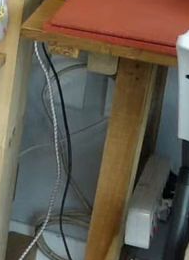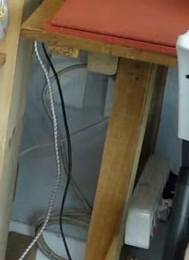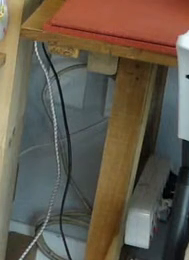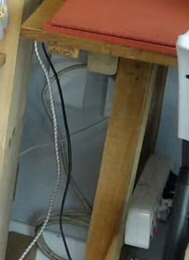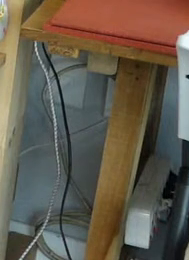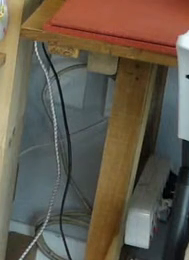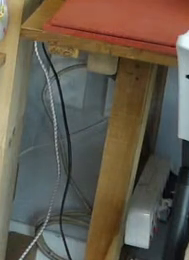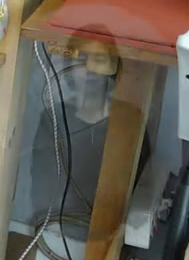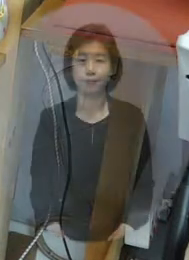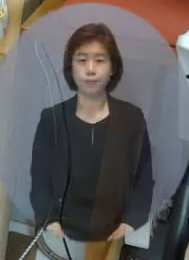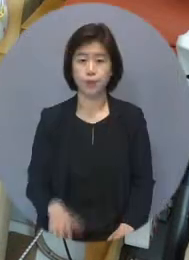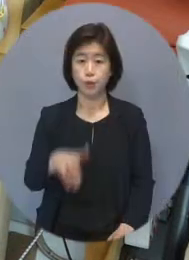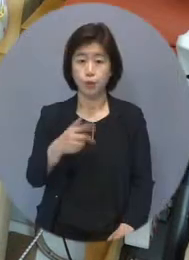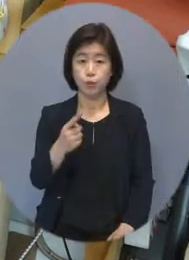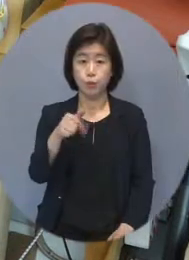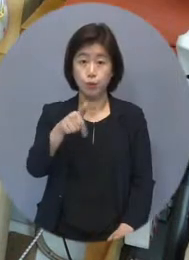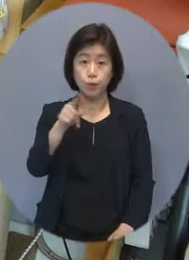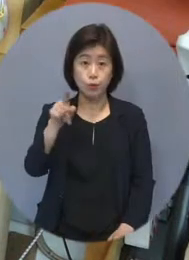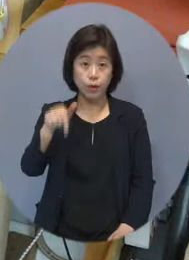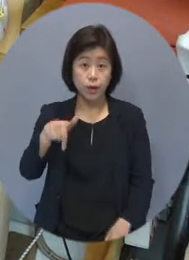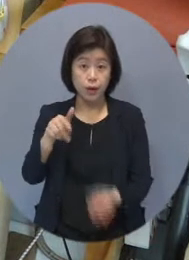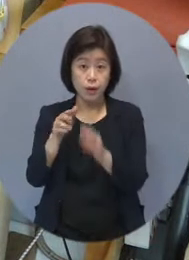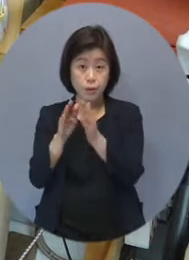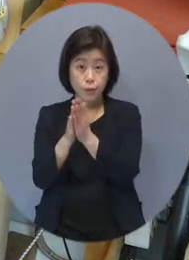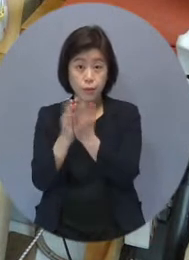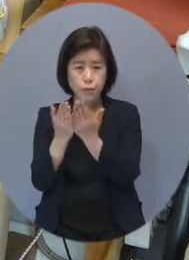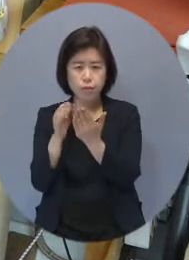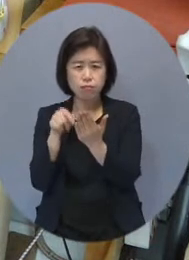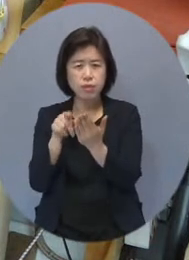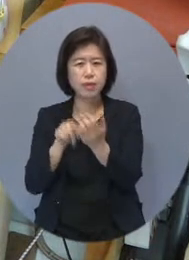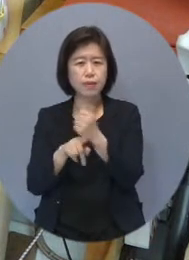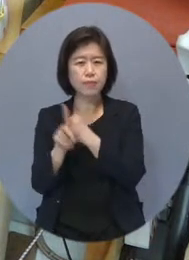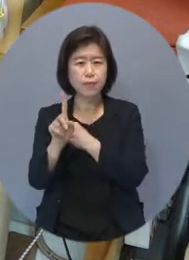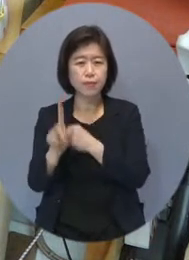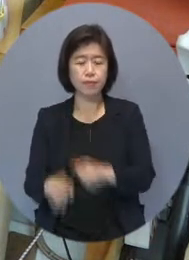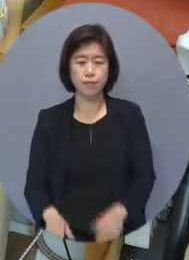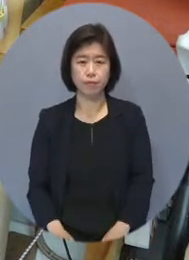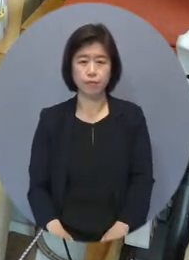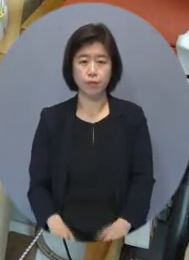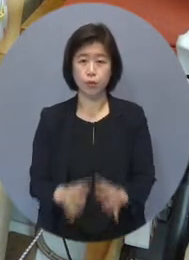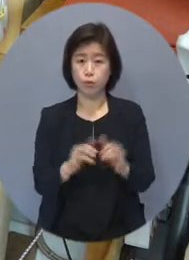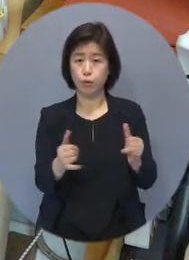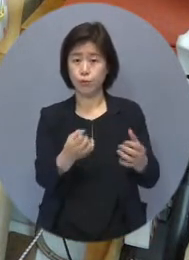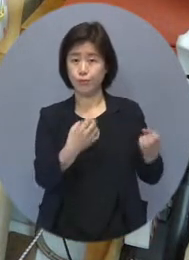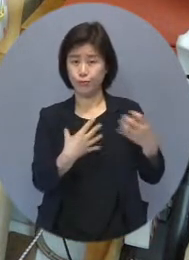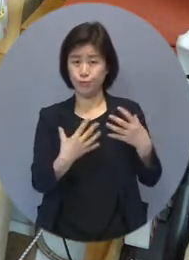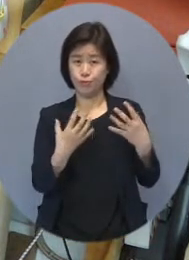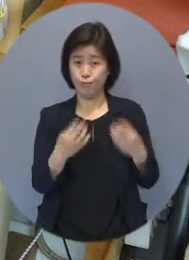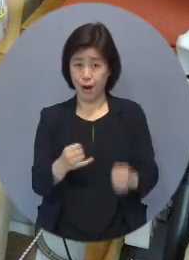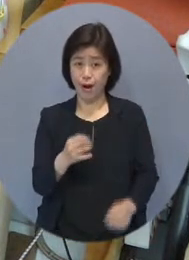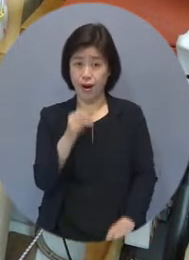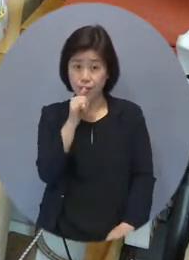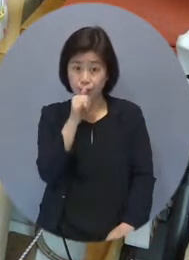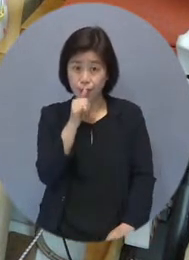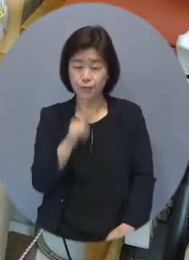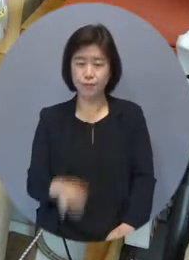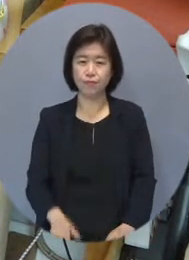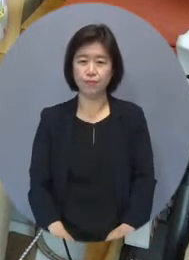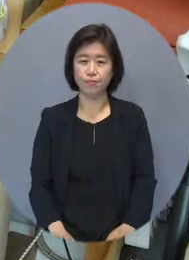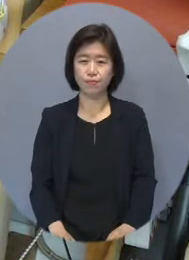그 촉각도서란 구체적으로 어떤 책을 의미하나요? 대부분 촉각도서가 뭐냐고 여쭤보시면, 알고 계시냐